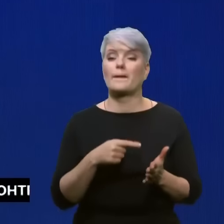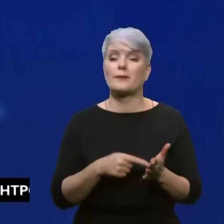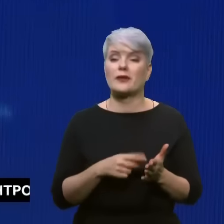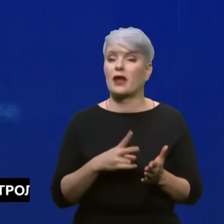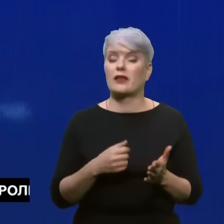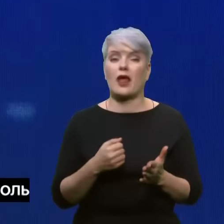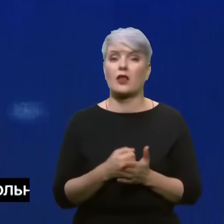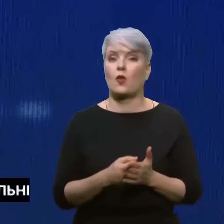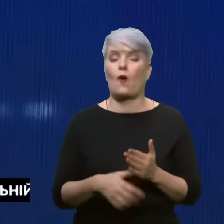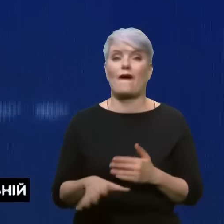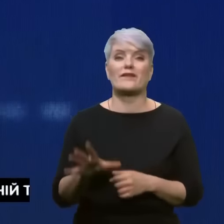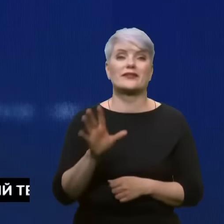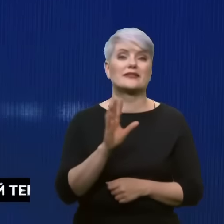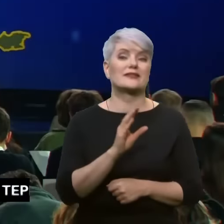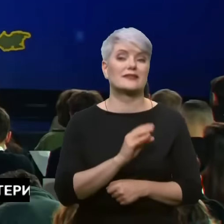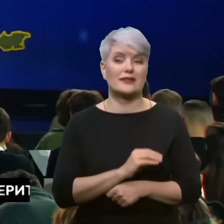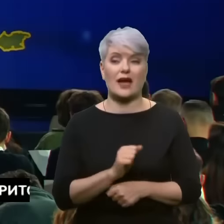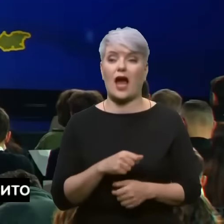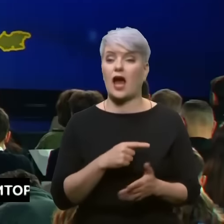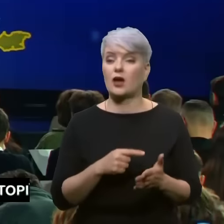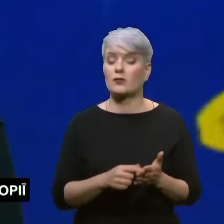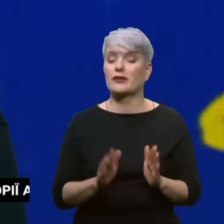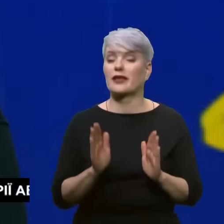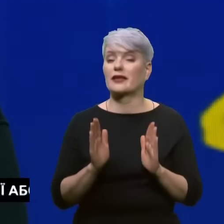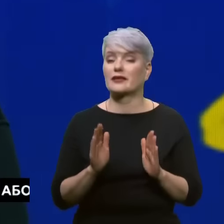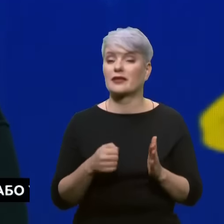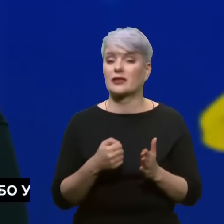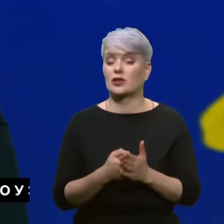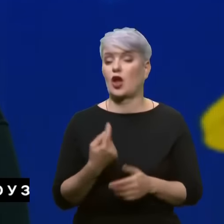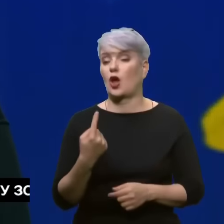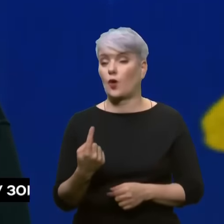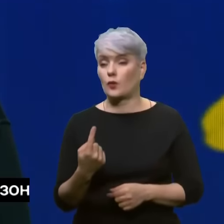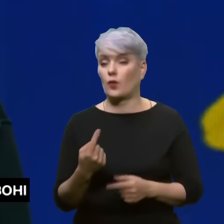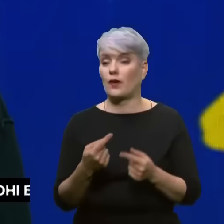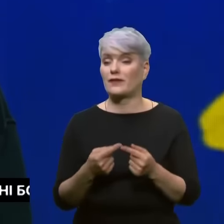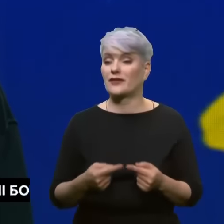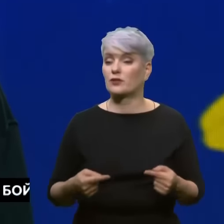до всіх, якщо вони якісь там будуть, а питання тільки до одного відповідного